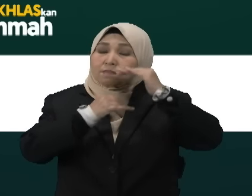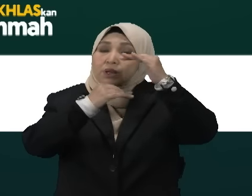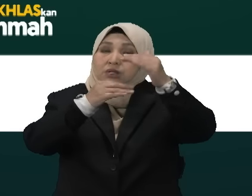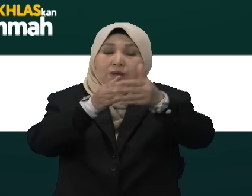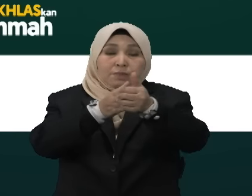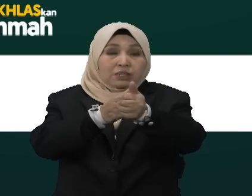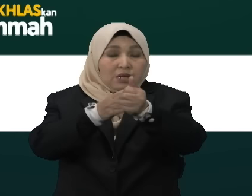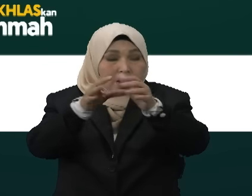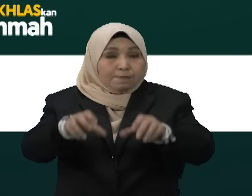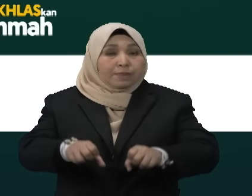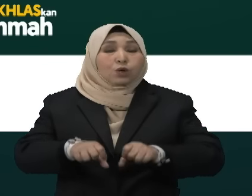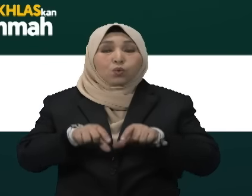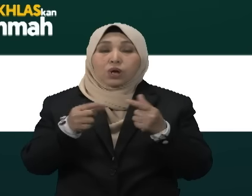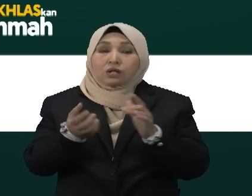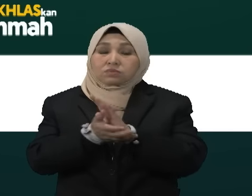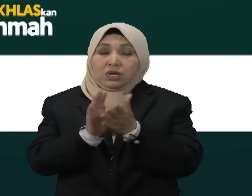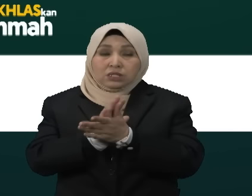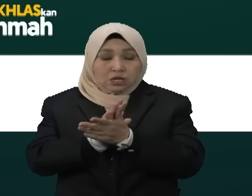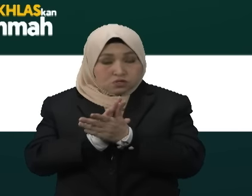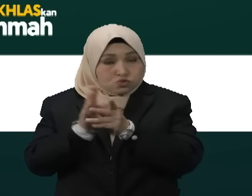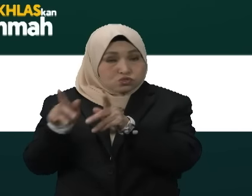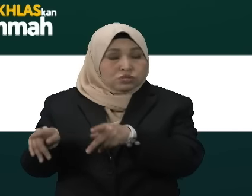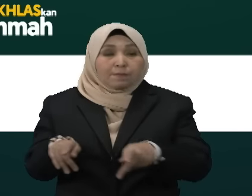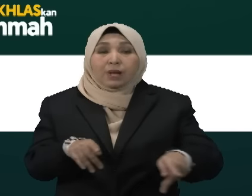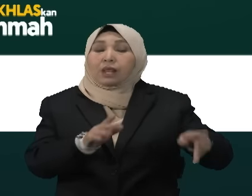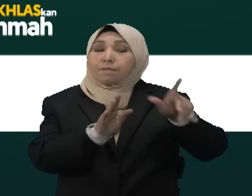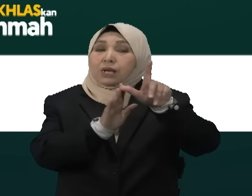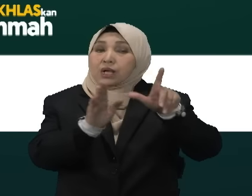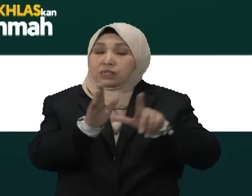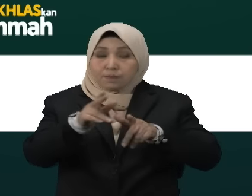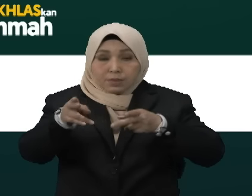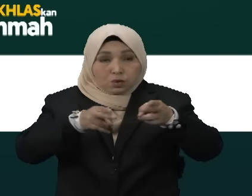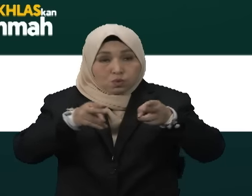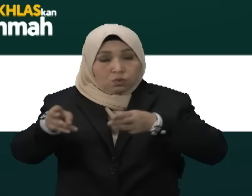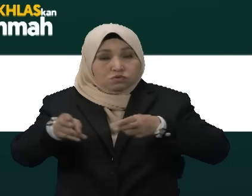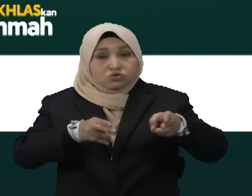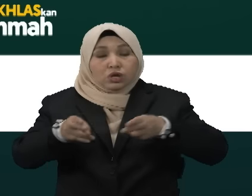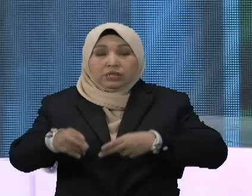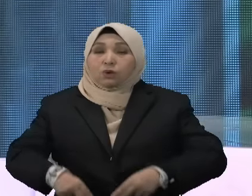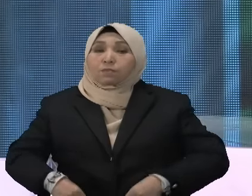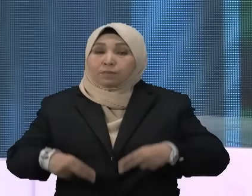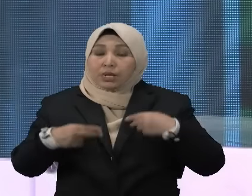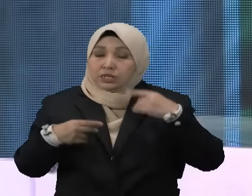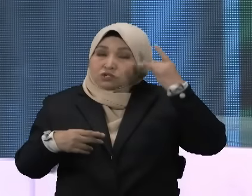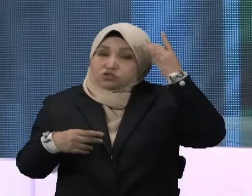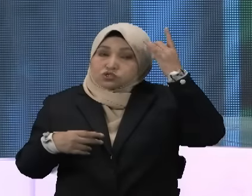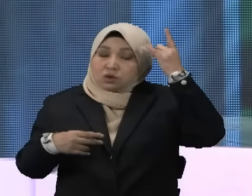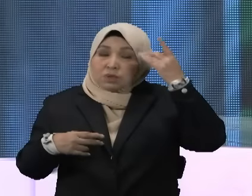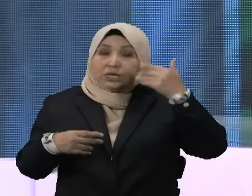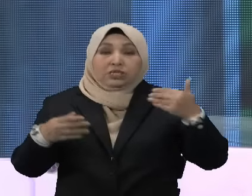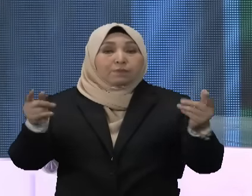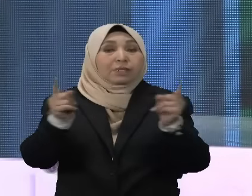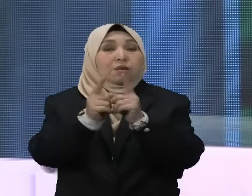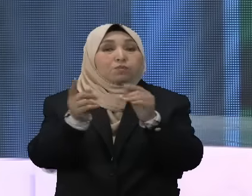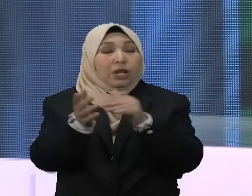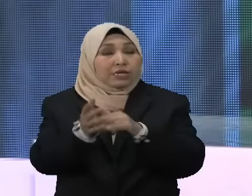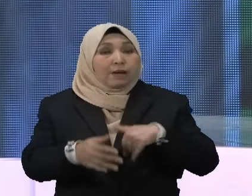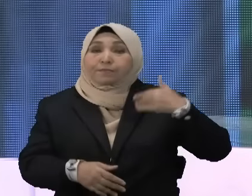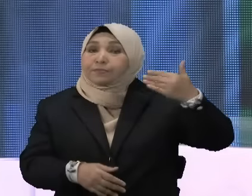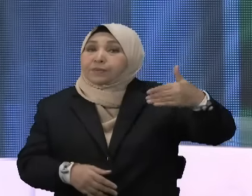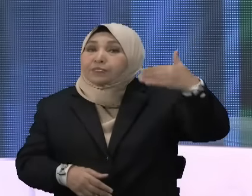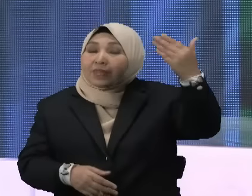yang mengambil Al-Quran sebagai dustur perlembagaan dalam menguruskan kehidupan insya-Allah. Kita bertemu lagi pada siri akan